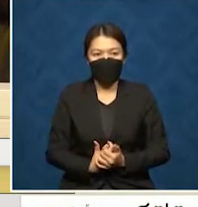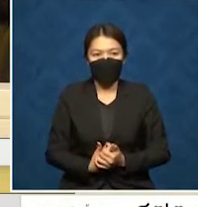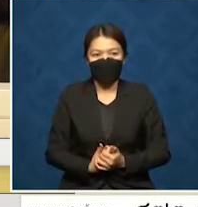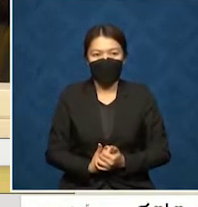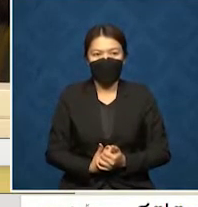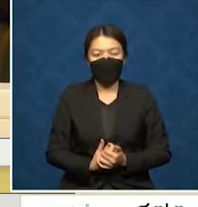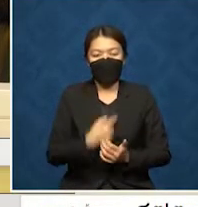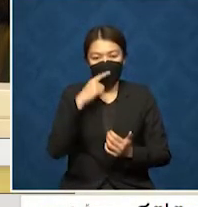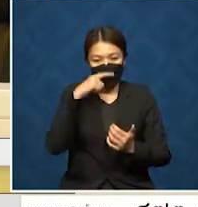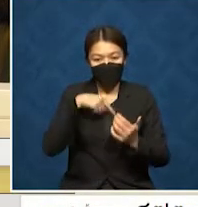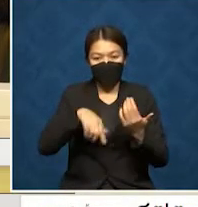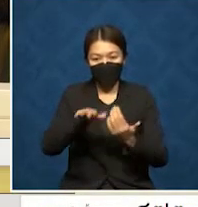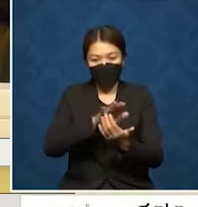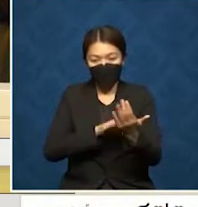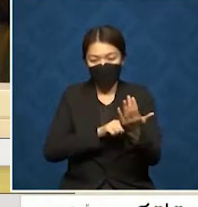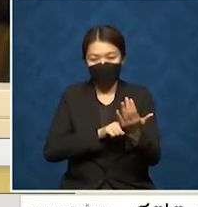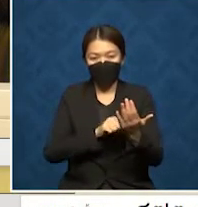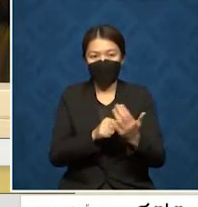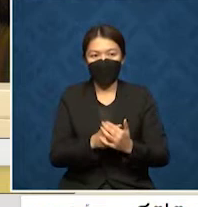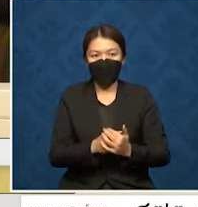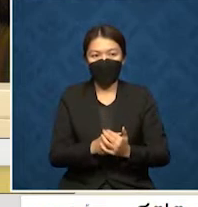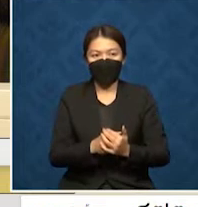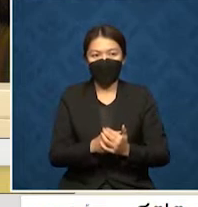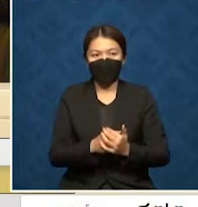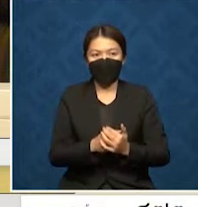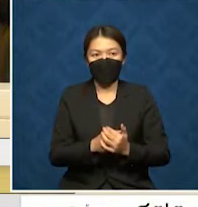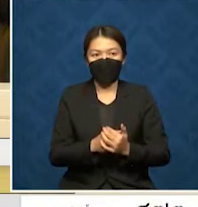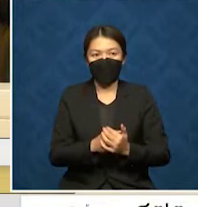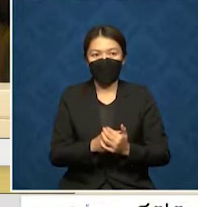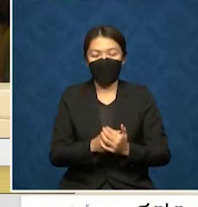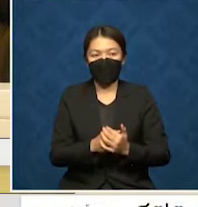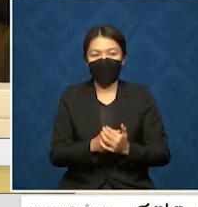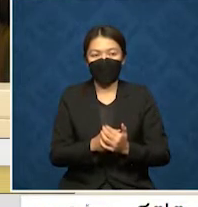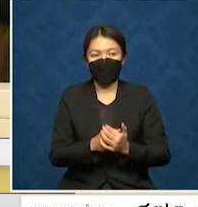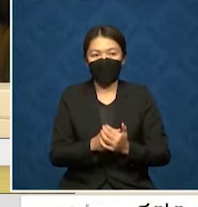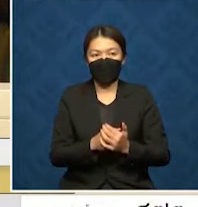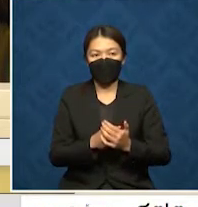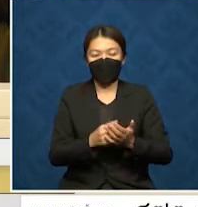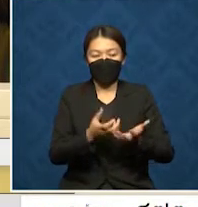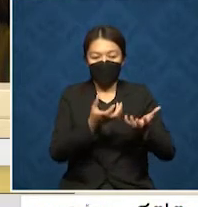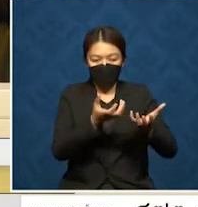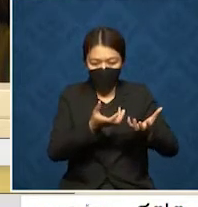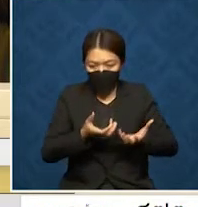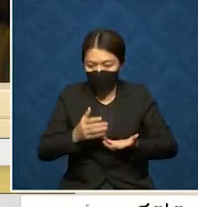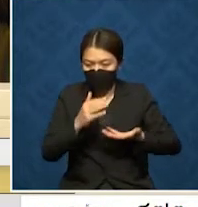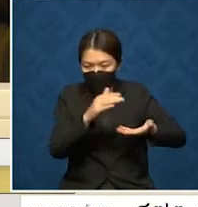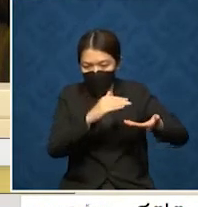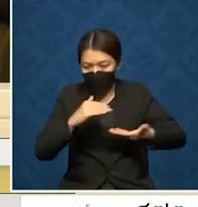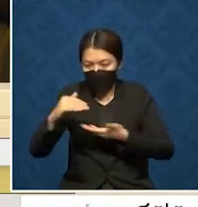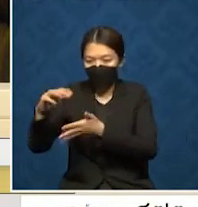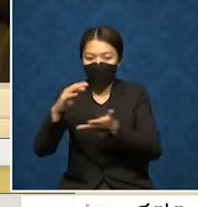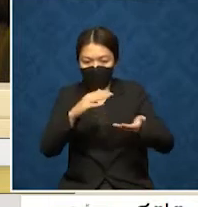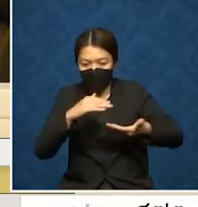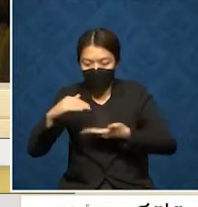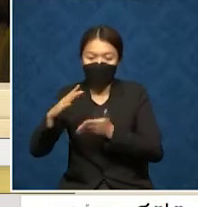ประเทศไทยเป็นแหล่งส่งออกไปยังหลายประเทศจนทำให้ภาพลักษณ์ของประเท